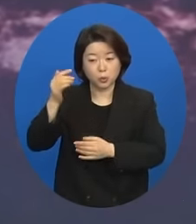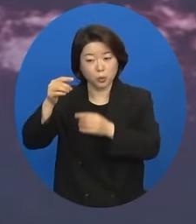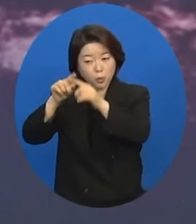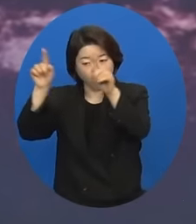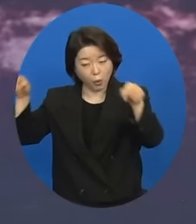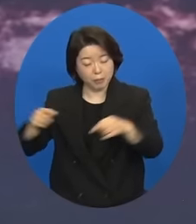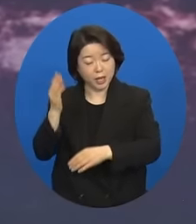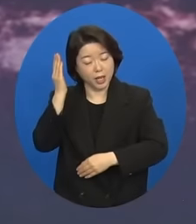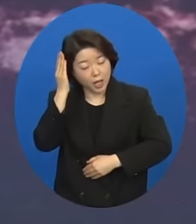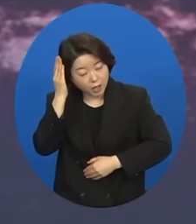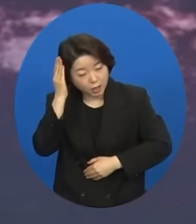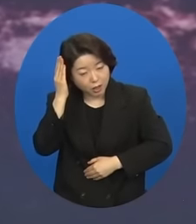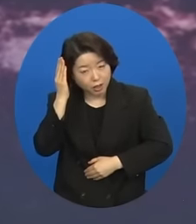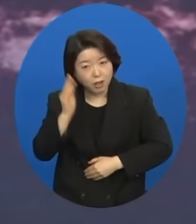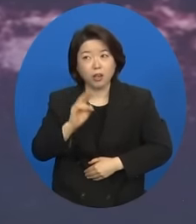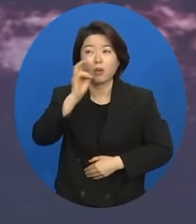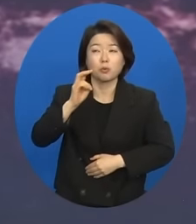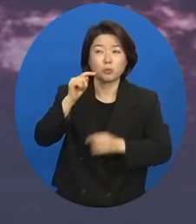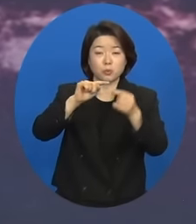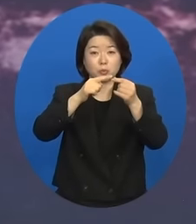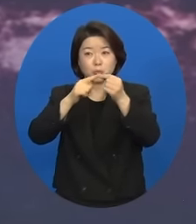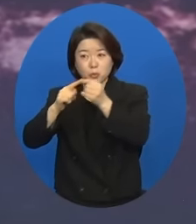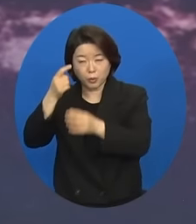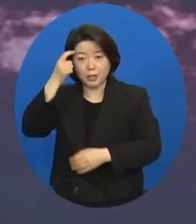가사가 딱 떠오르면서 저야